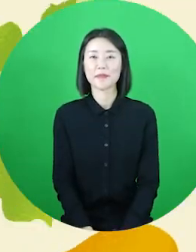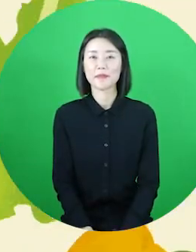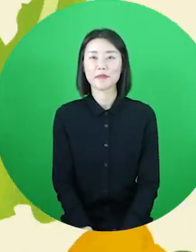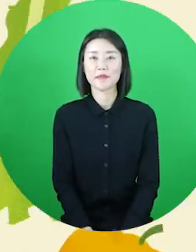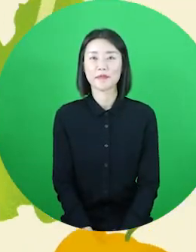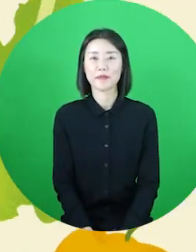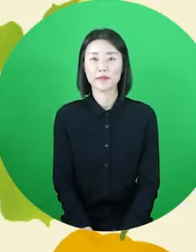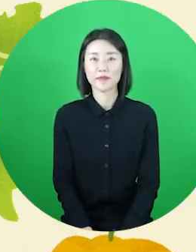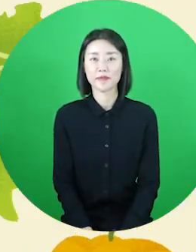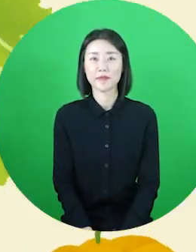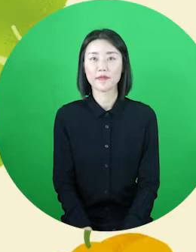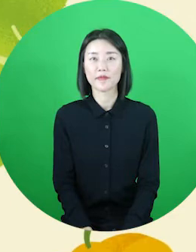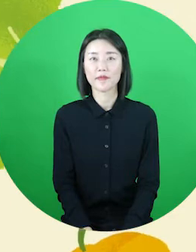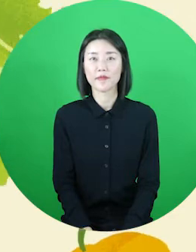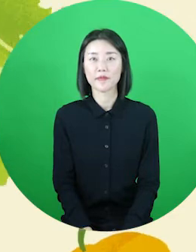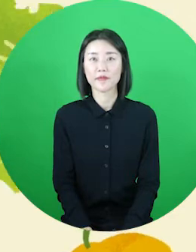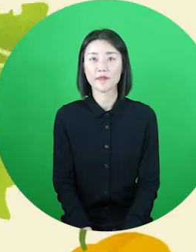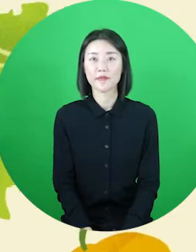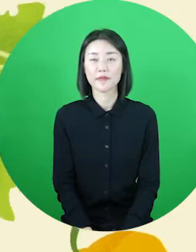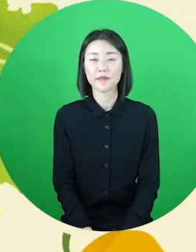2단계. 조리하기.